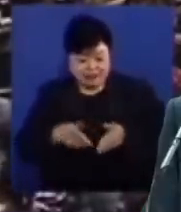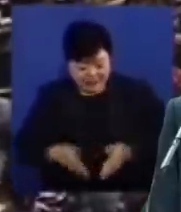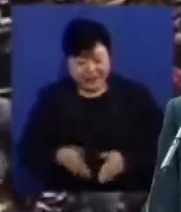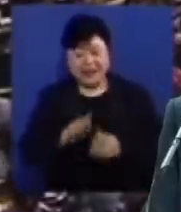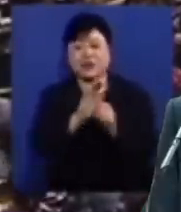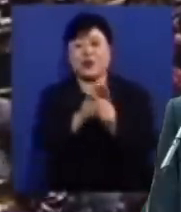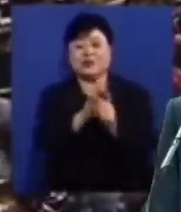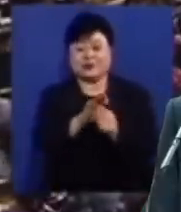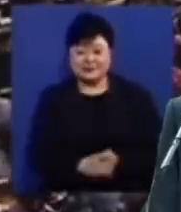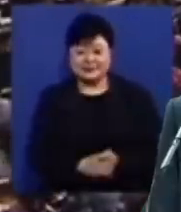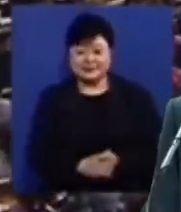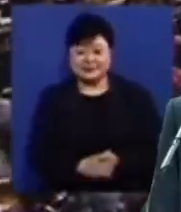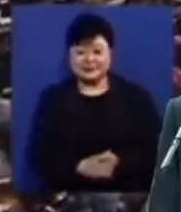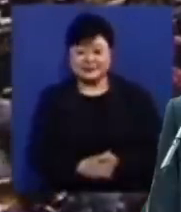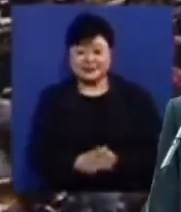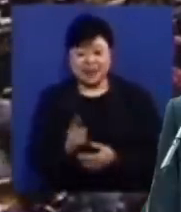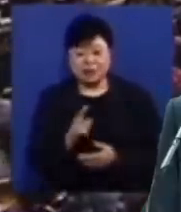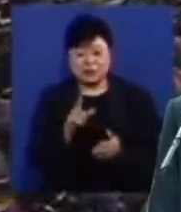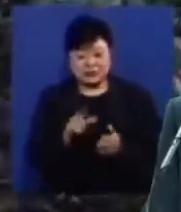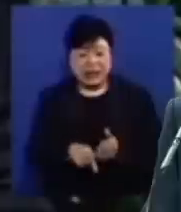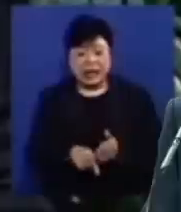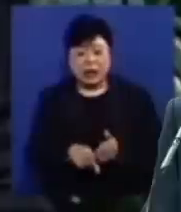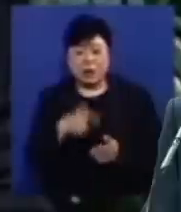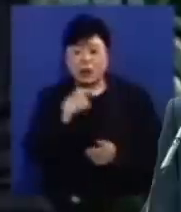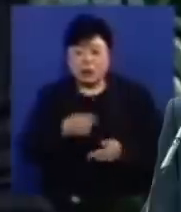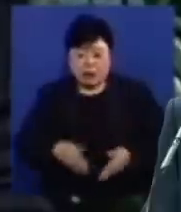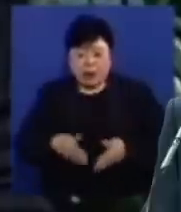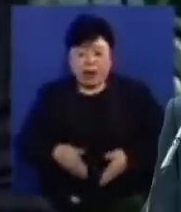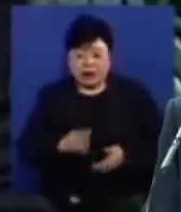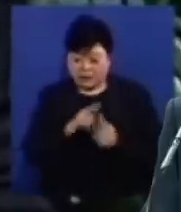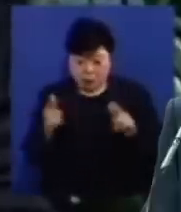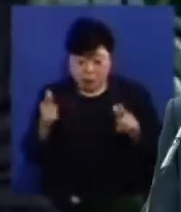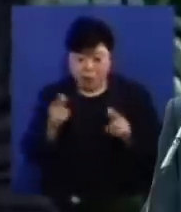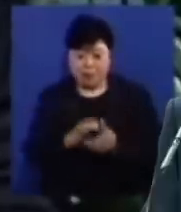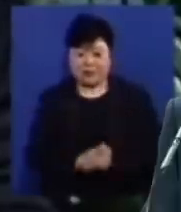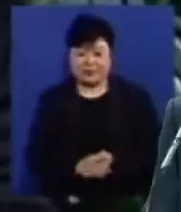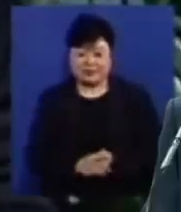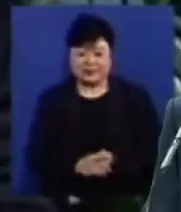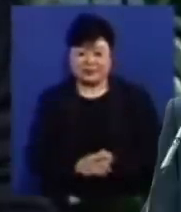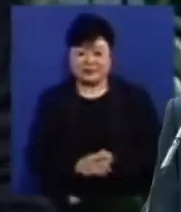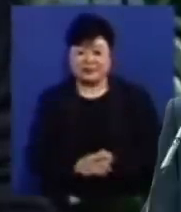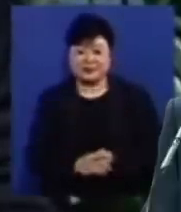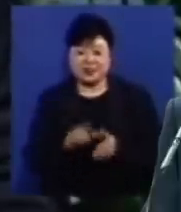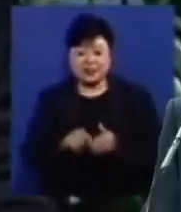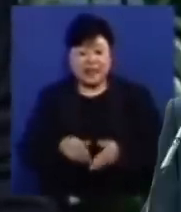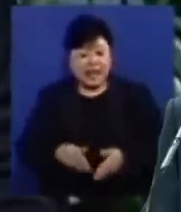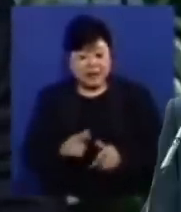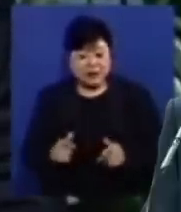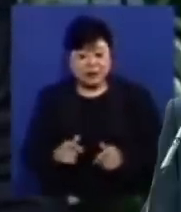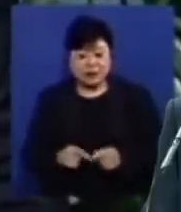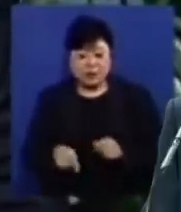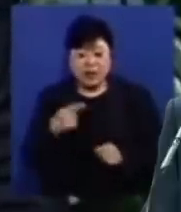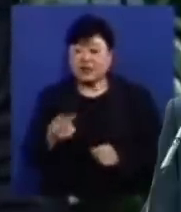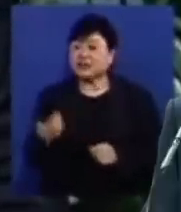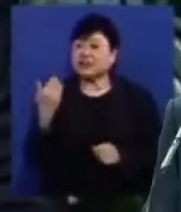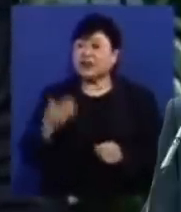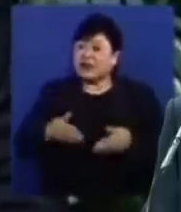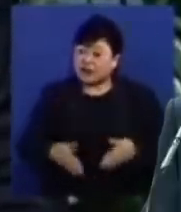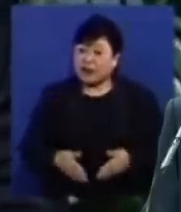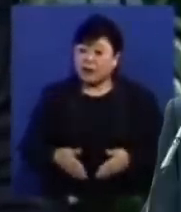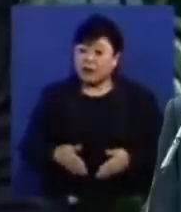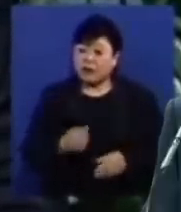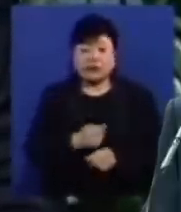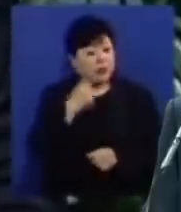하신 것입니다. 아무 때나 원한다고 태어난 것 아닙니다. 여러분, 이때 안 태어나고 한 100년쯤 전에 태어났으면